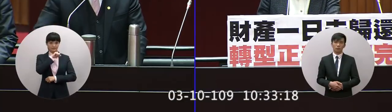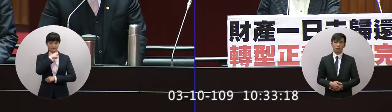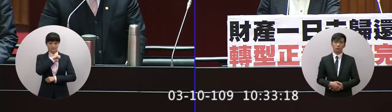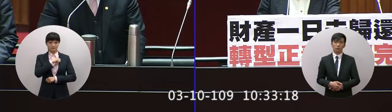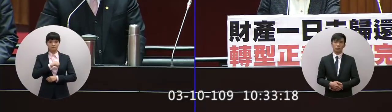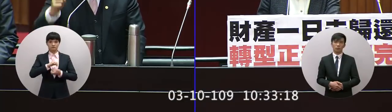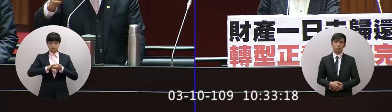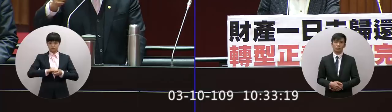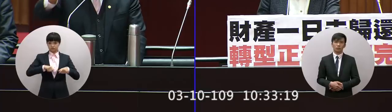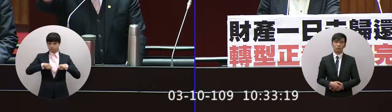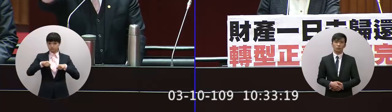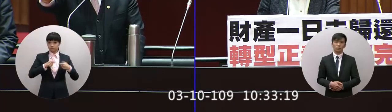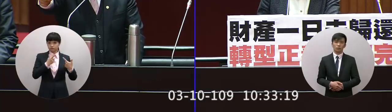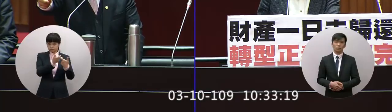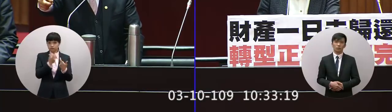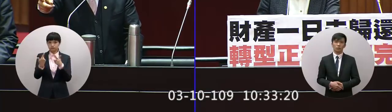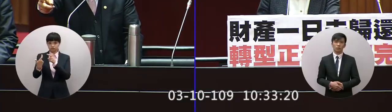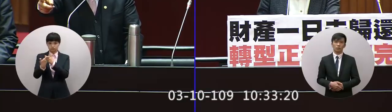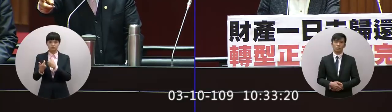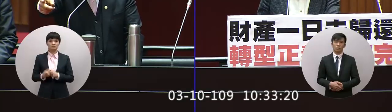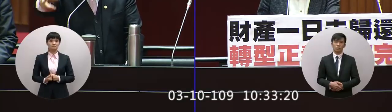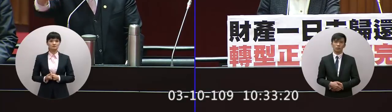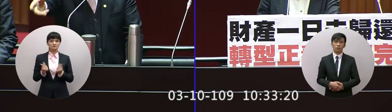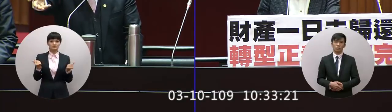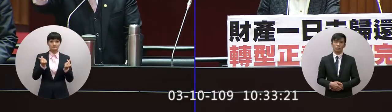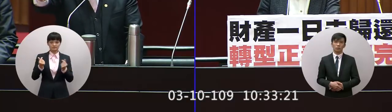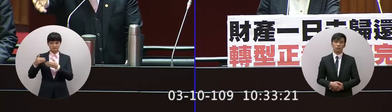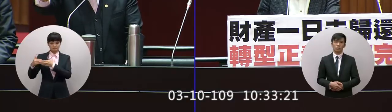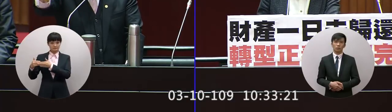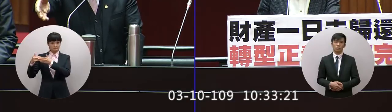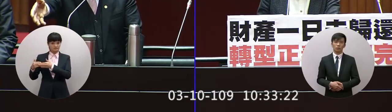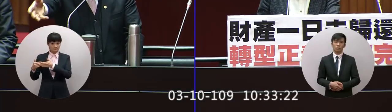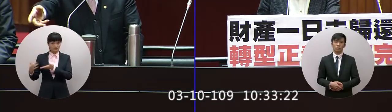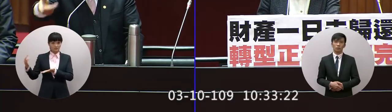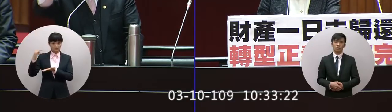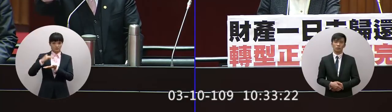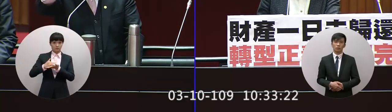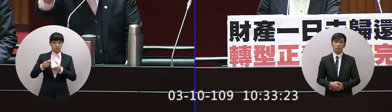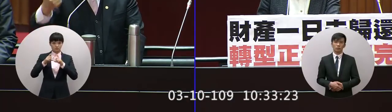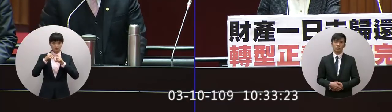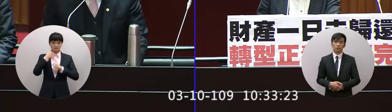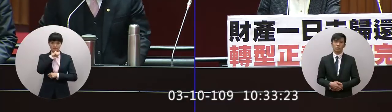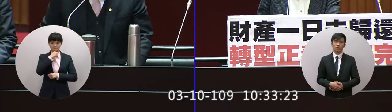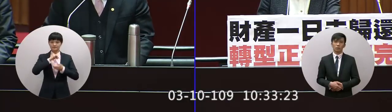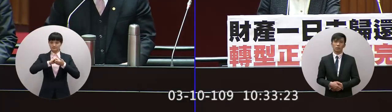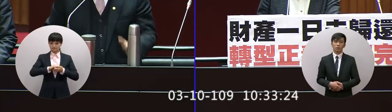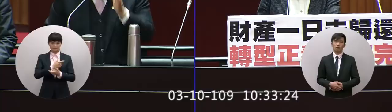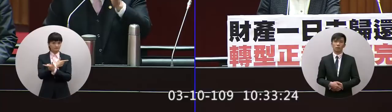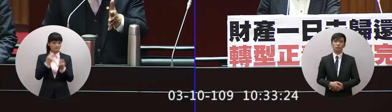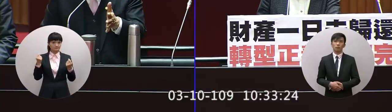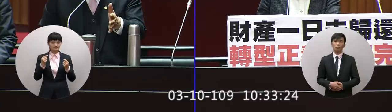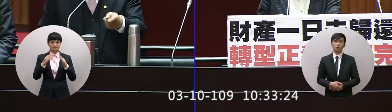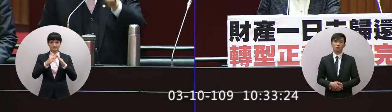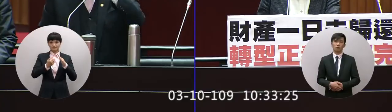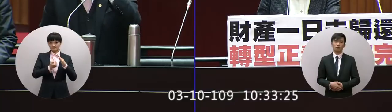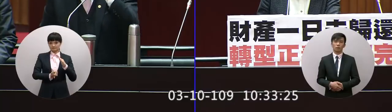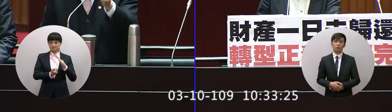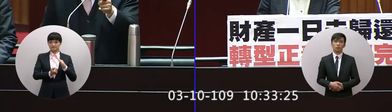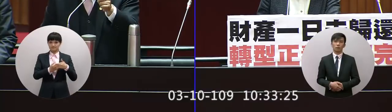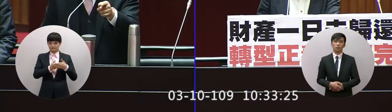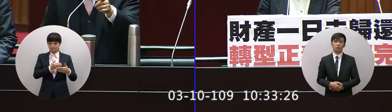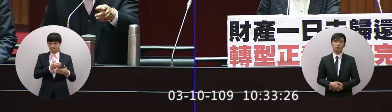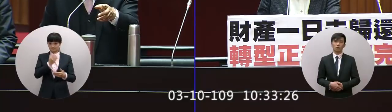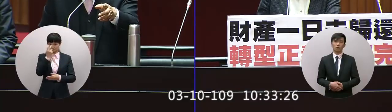应对模式。比如从中国回来的，那就要居家检疫14天。而有些